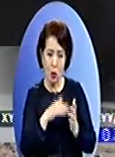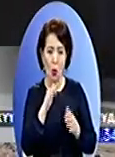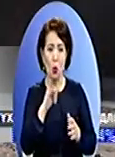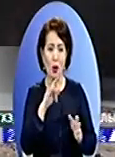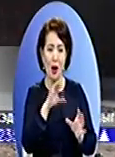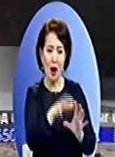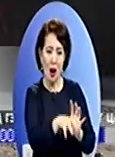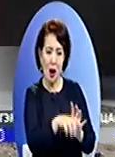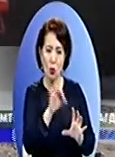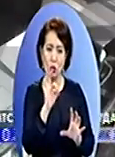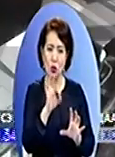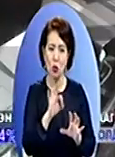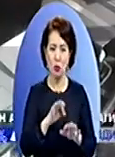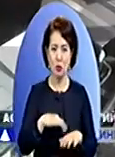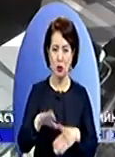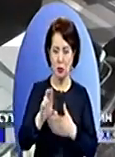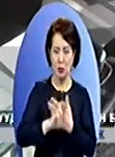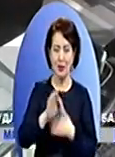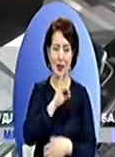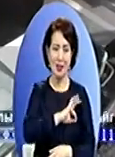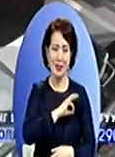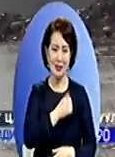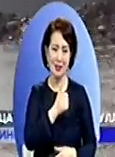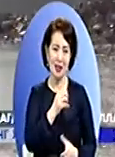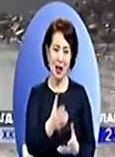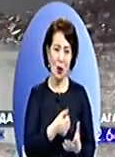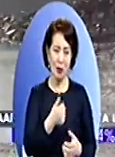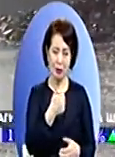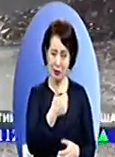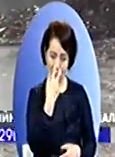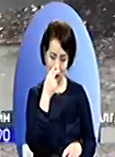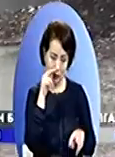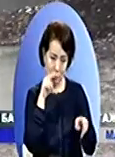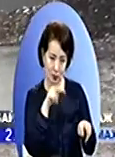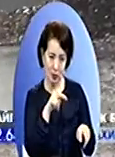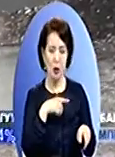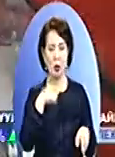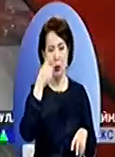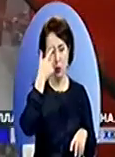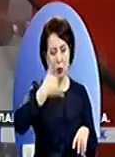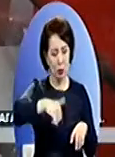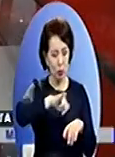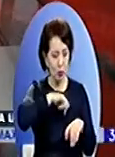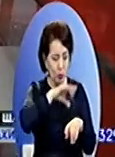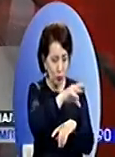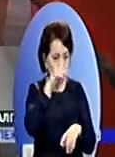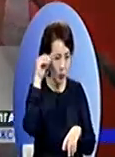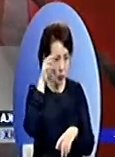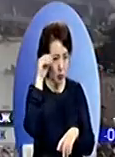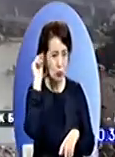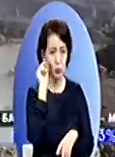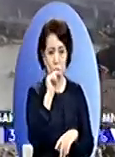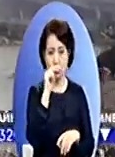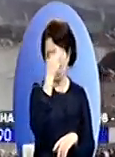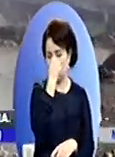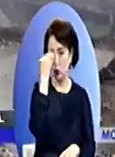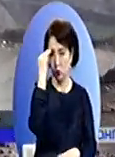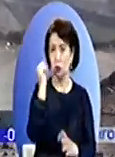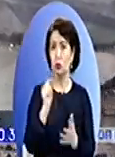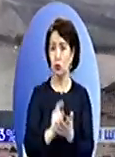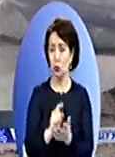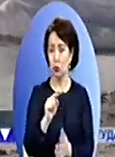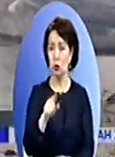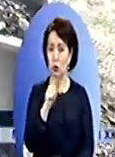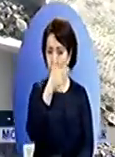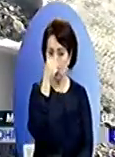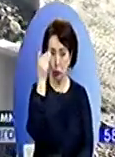зөв бас өөрт эрсдэлгүй ашигтайгаар олборлож экспортлж байгаа нь Монгол улсын зайлшгүй судлах суралцах чухал туршлага юм. Тиймээс энэ туршлагыг судалж